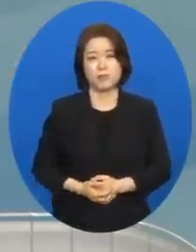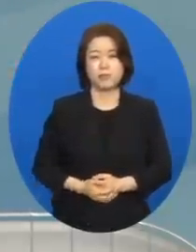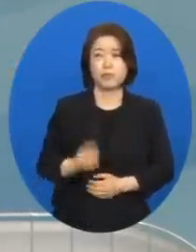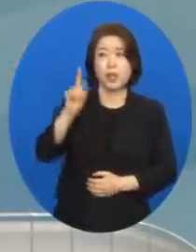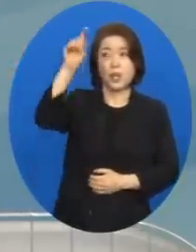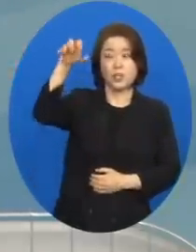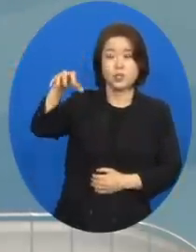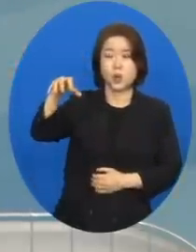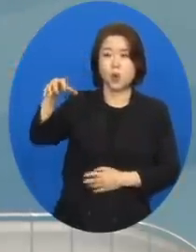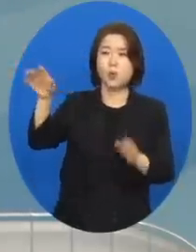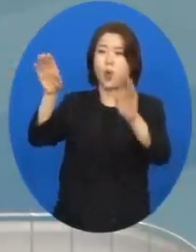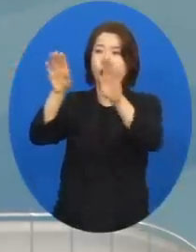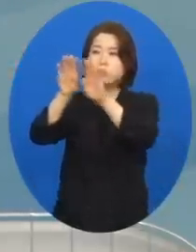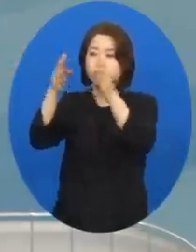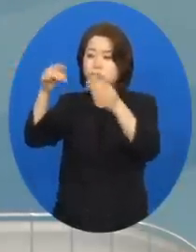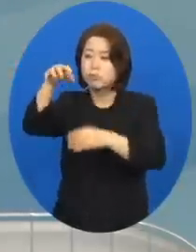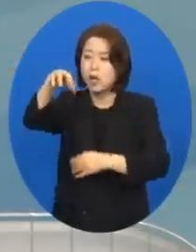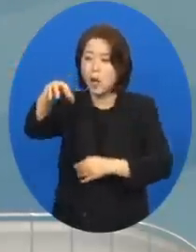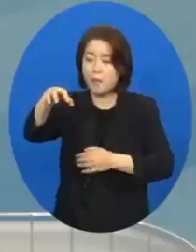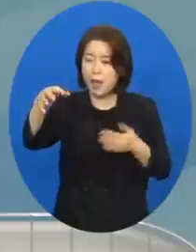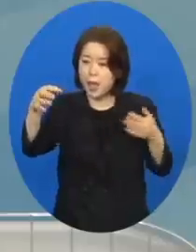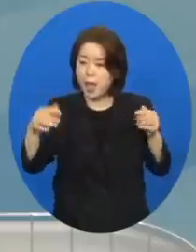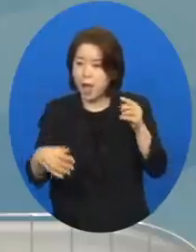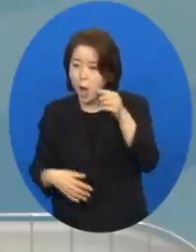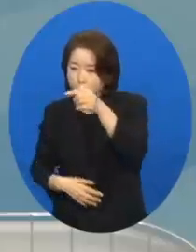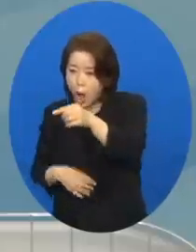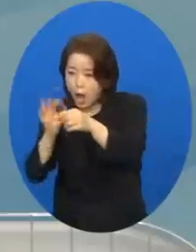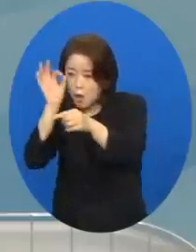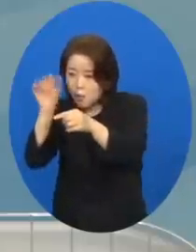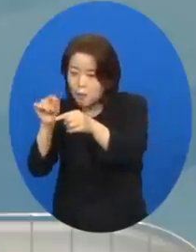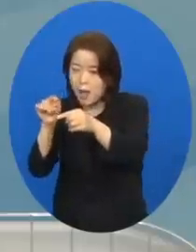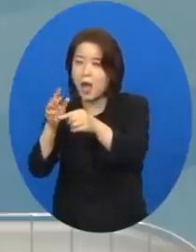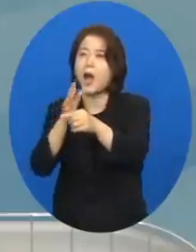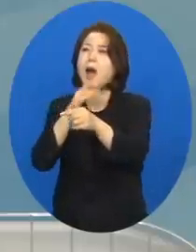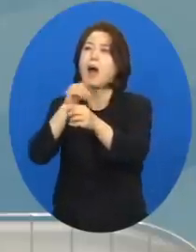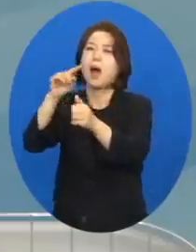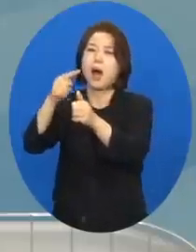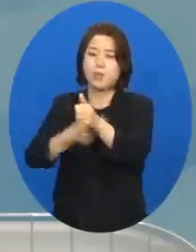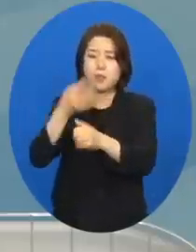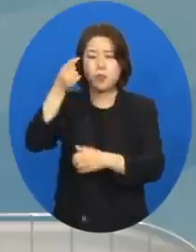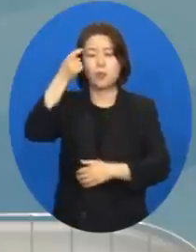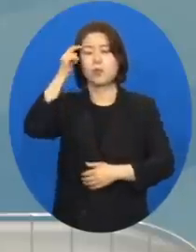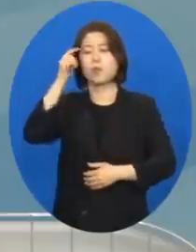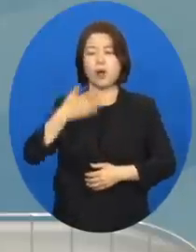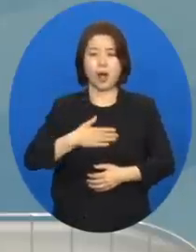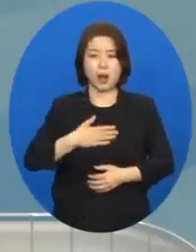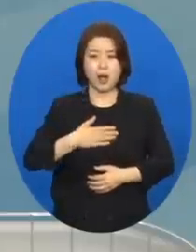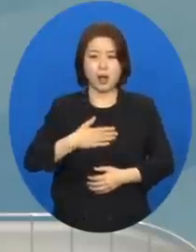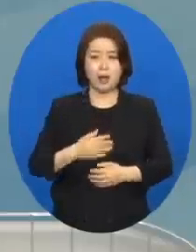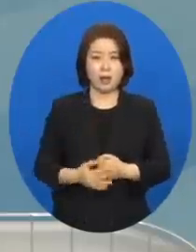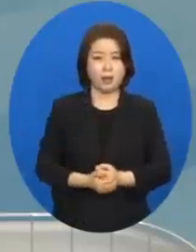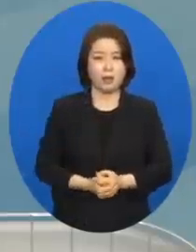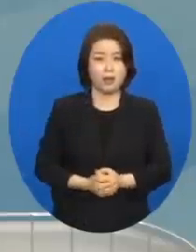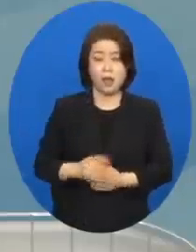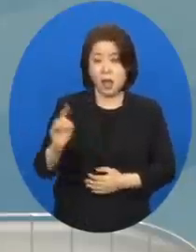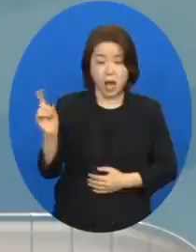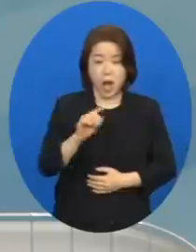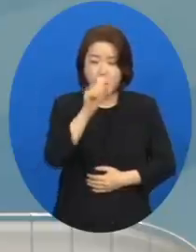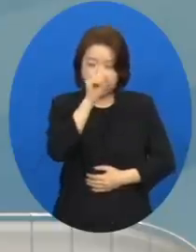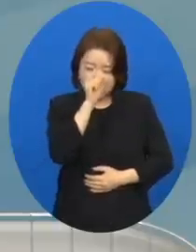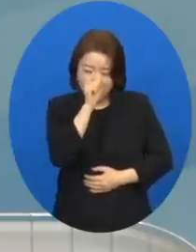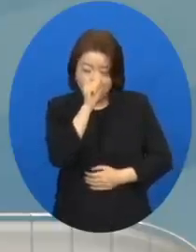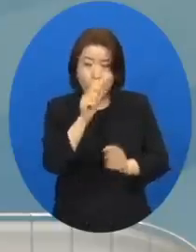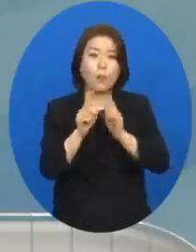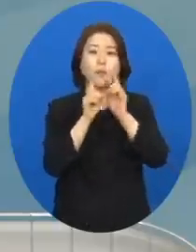천국 문 앞에 가보아야 비로소 이 말씀이 깨달아집니다. 여러분, 아무리 좋은